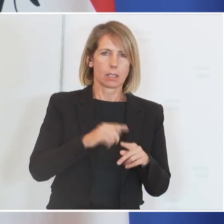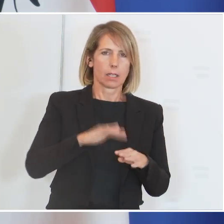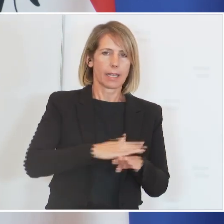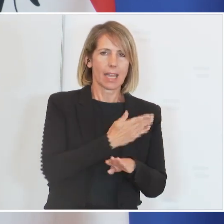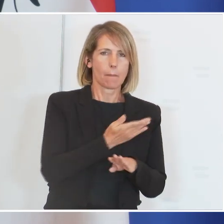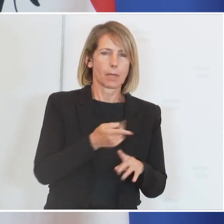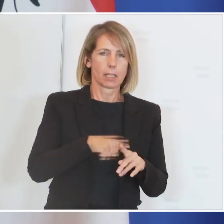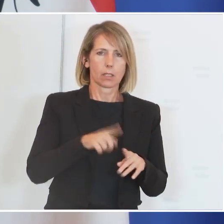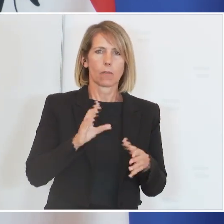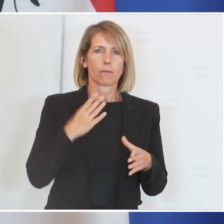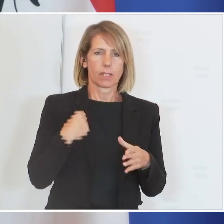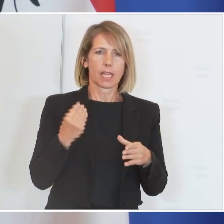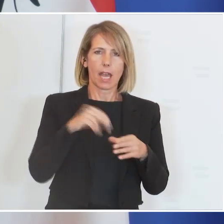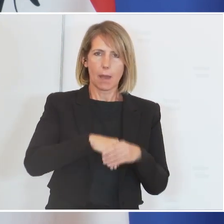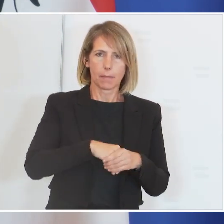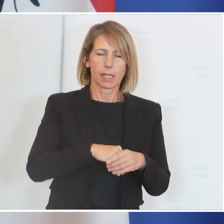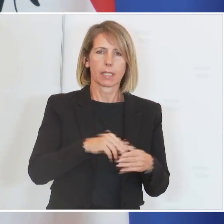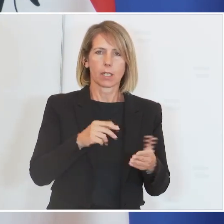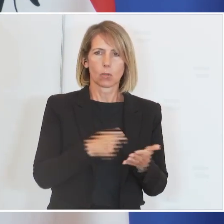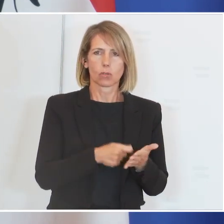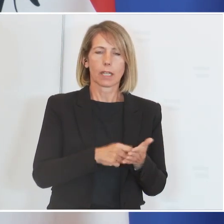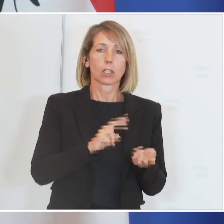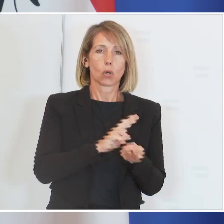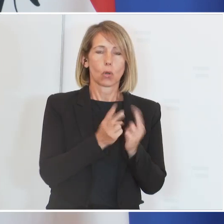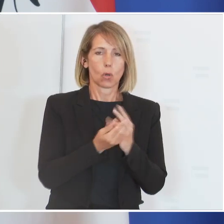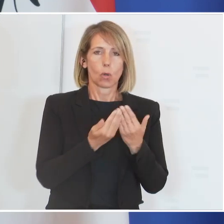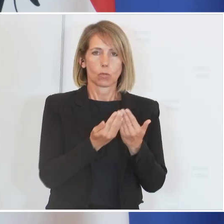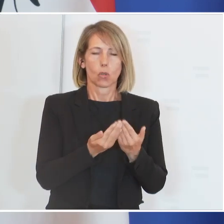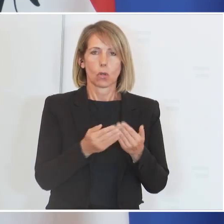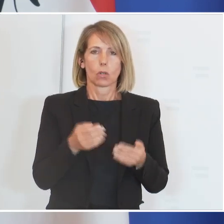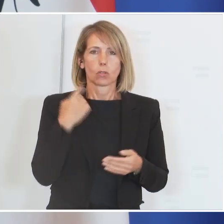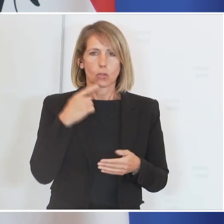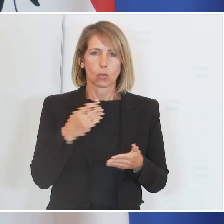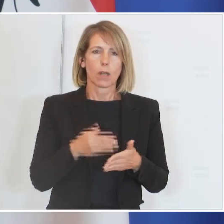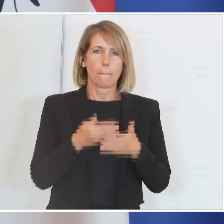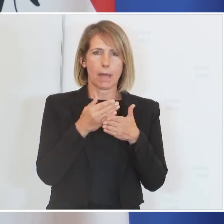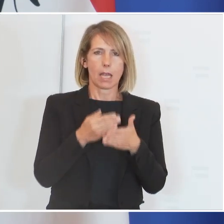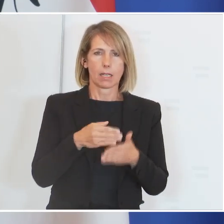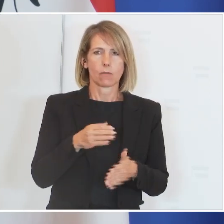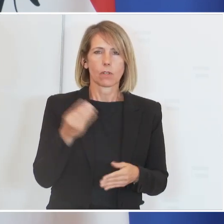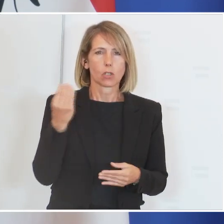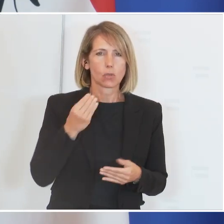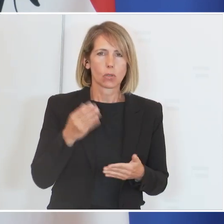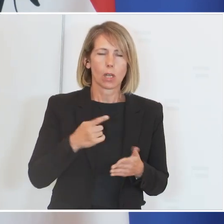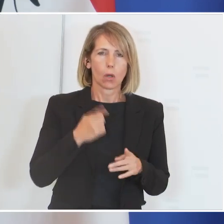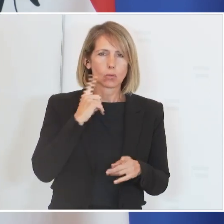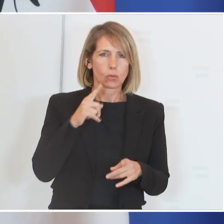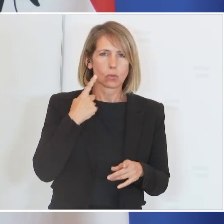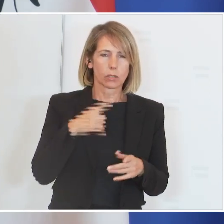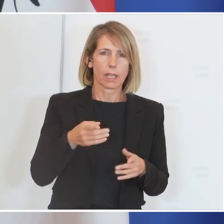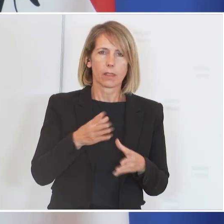und Wiedereingliederungsgeld, das Umschulungsgeld, die Studienbeihilfe, die Schülerinnenbeihilfe, das Kinderbetreuungsgeld,